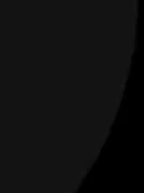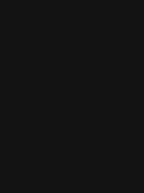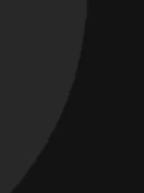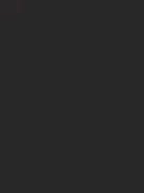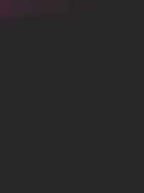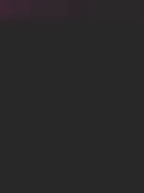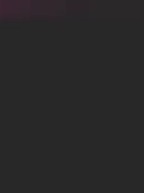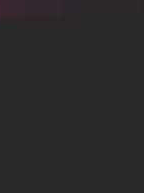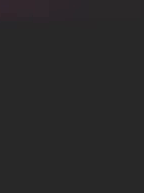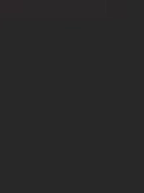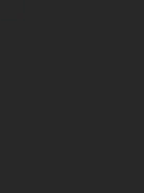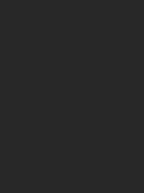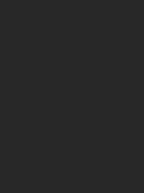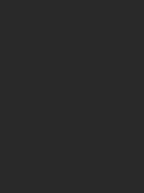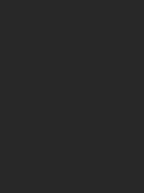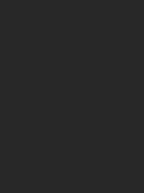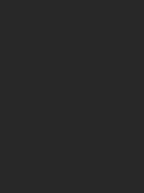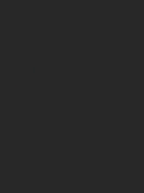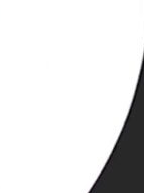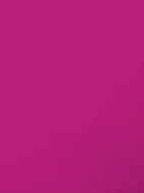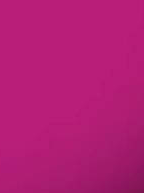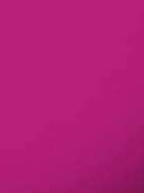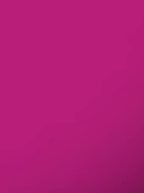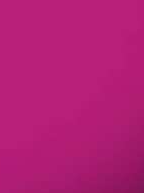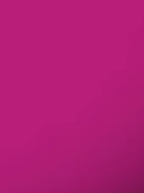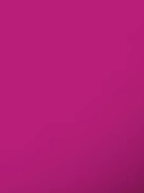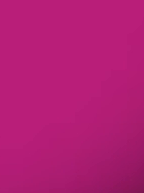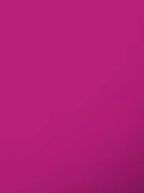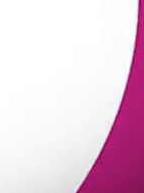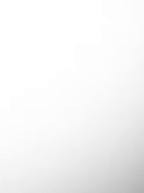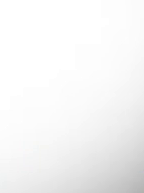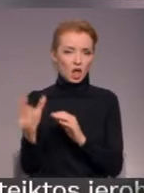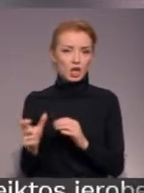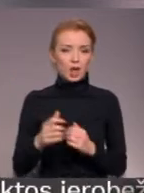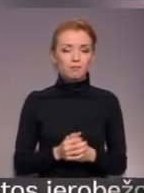Re! Viss ēters ir te!